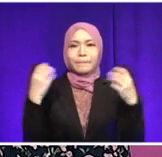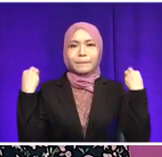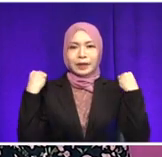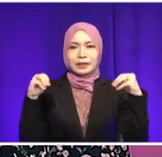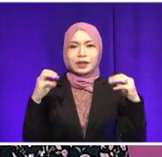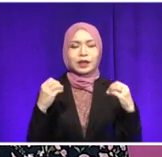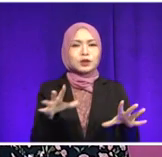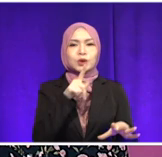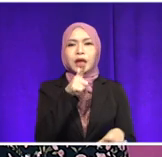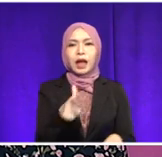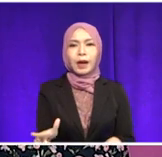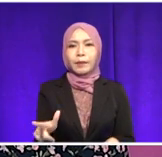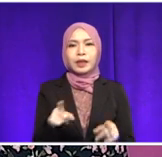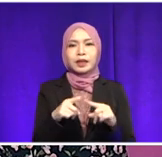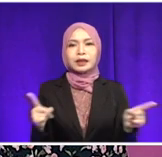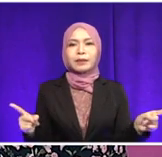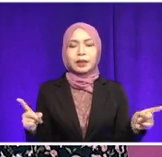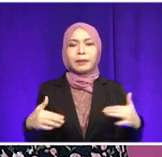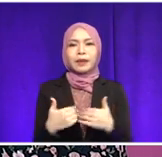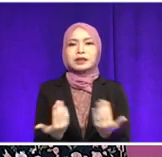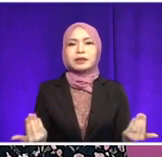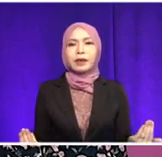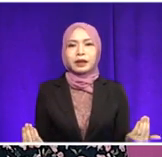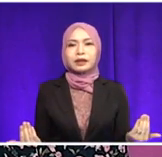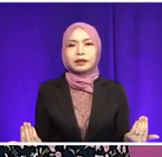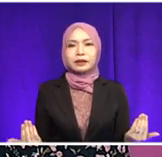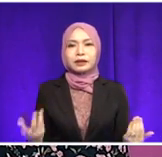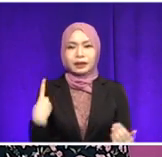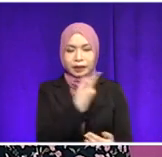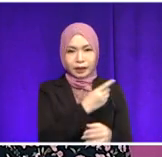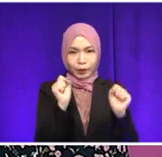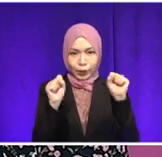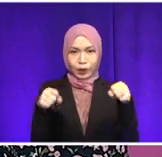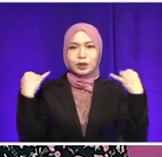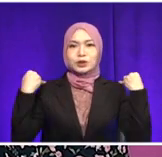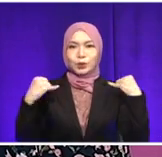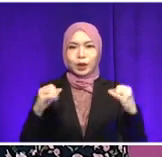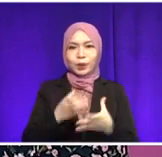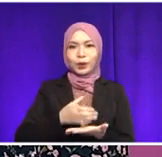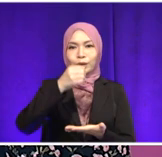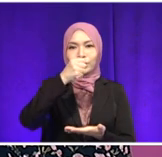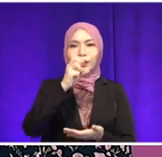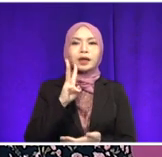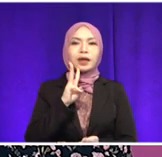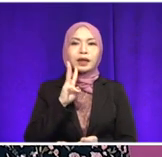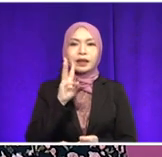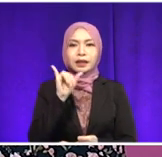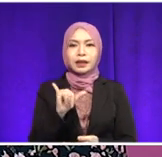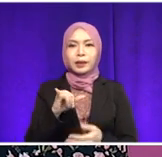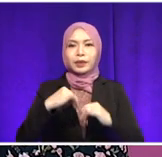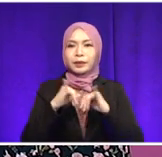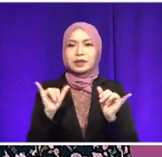macam mana produk namun tapi bagaimana kita boleh menjual botol lain yang berbeda-beda